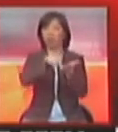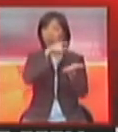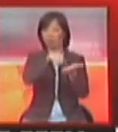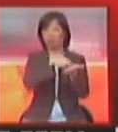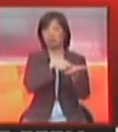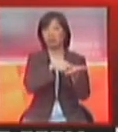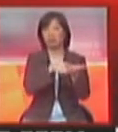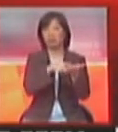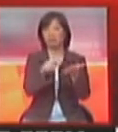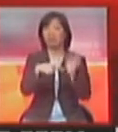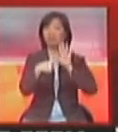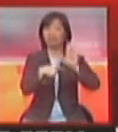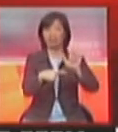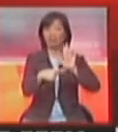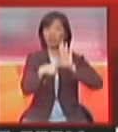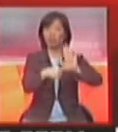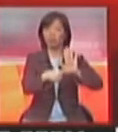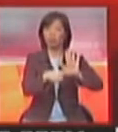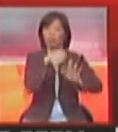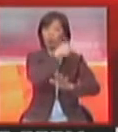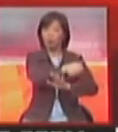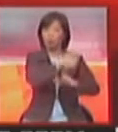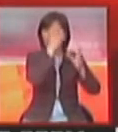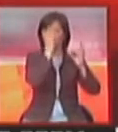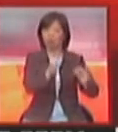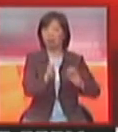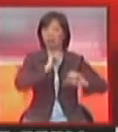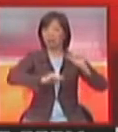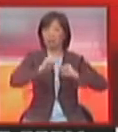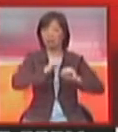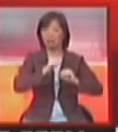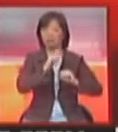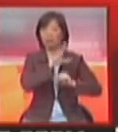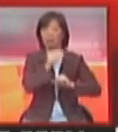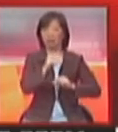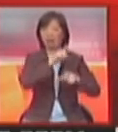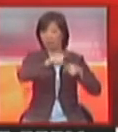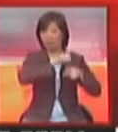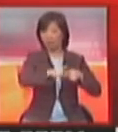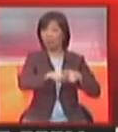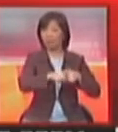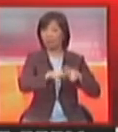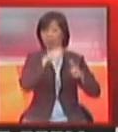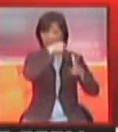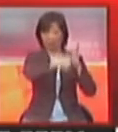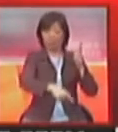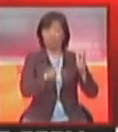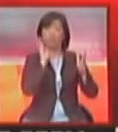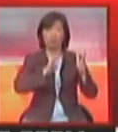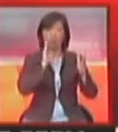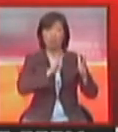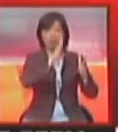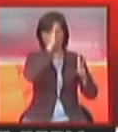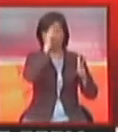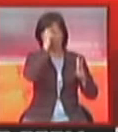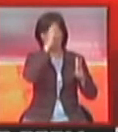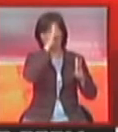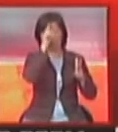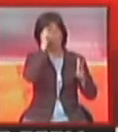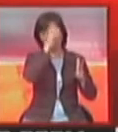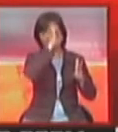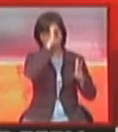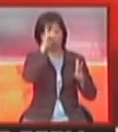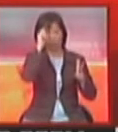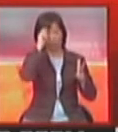na rin ng sariling aksyon ang TV5 at agad isinailalim sa disciplinary action ang mga host na sina Ben, Raffy at